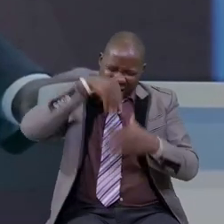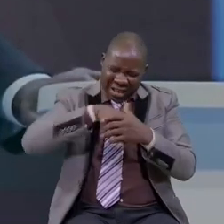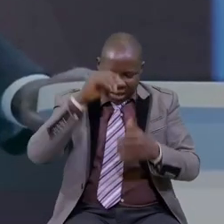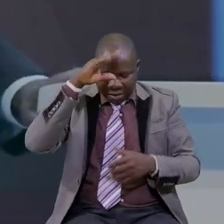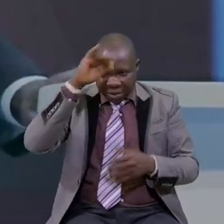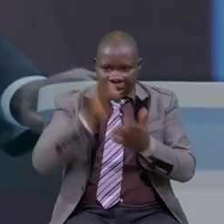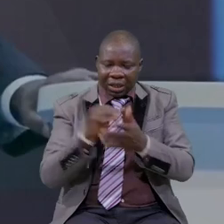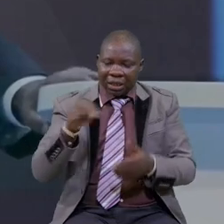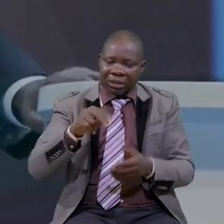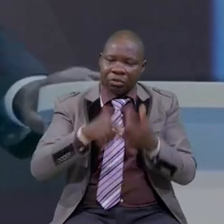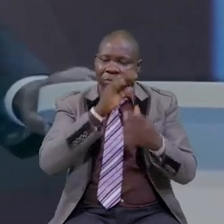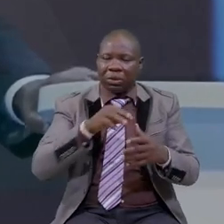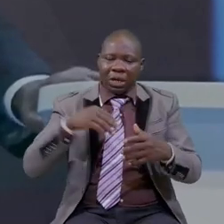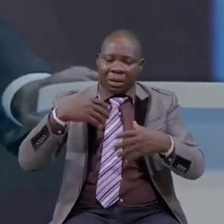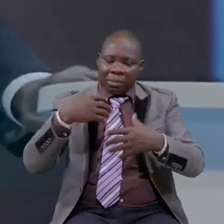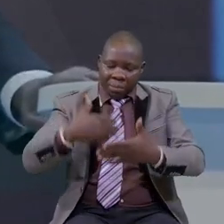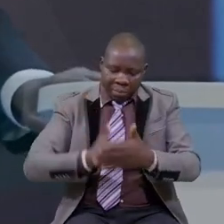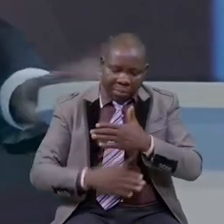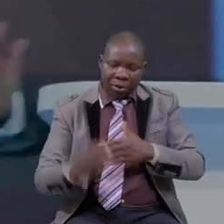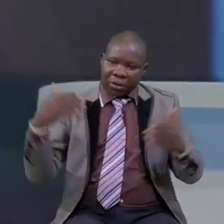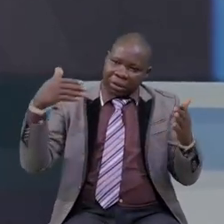naître de nouveau,